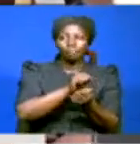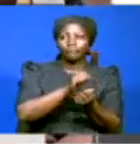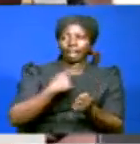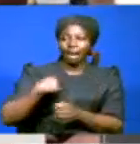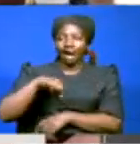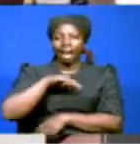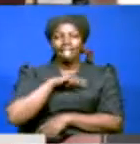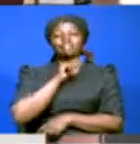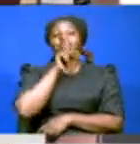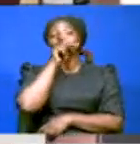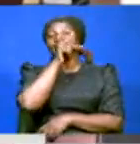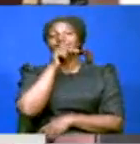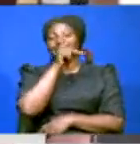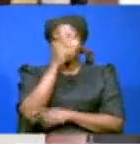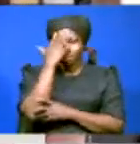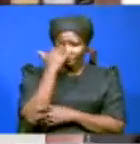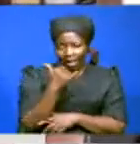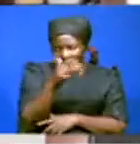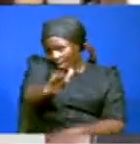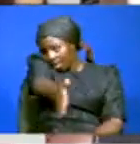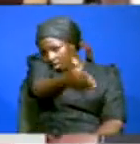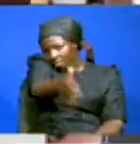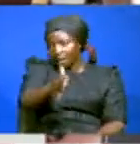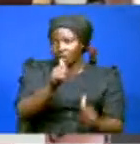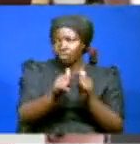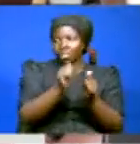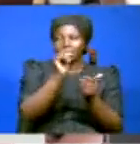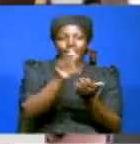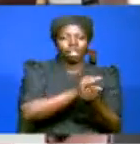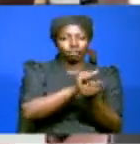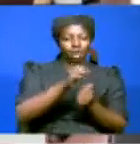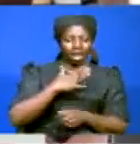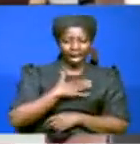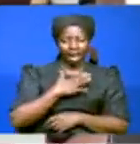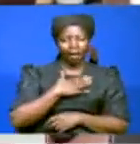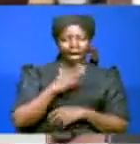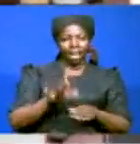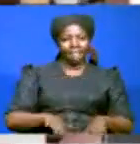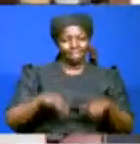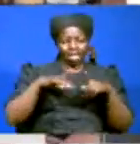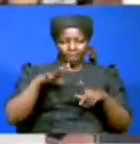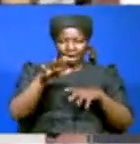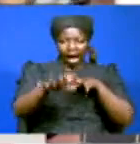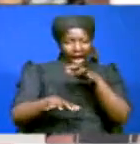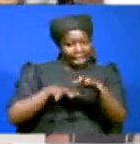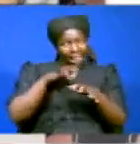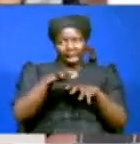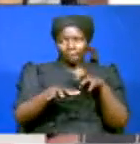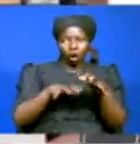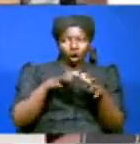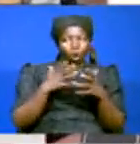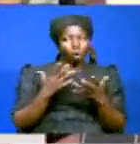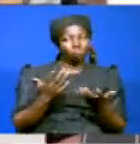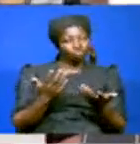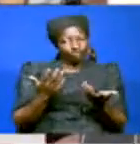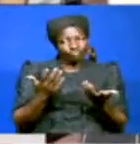ya ndovu ambao wanaangamiza kila aina ya maisha yetu. Wanyama hatuna mchungaji. Tangi